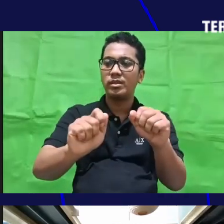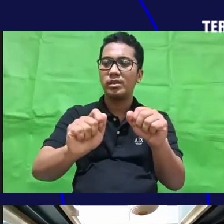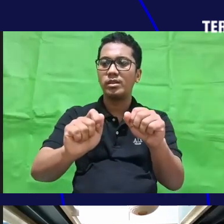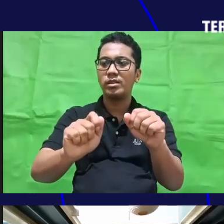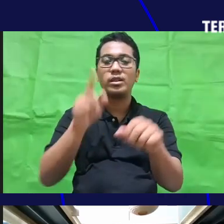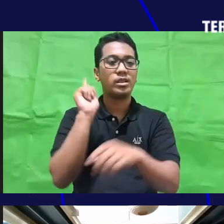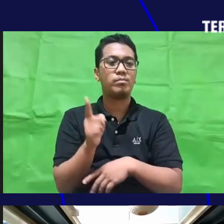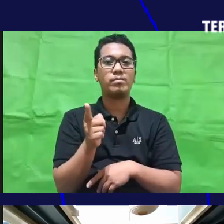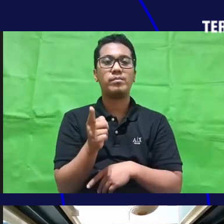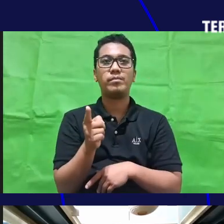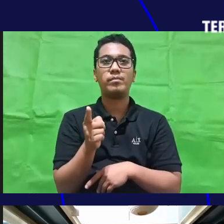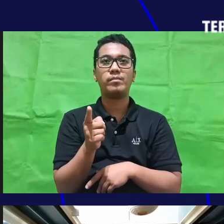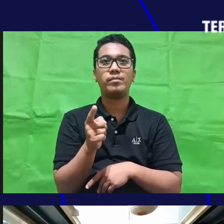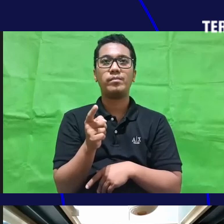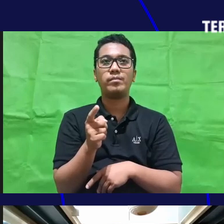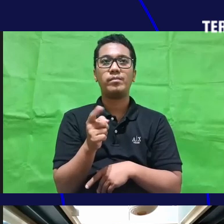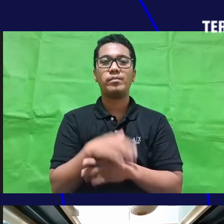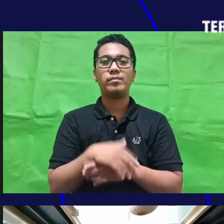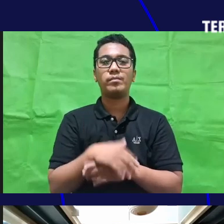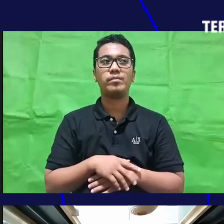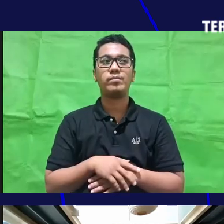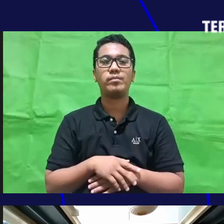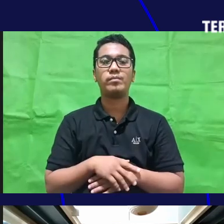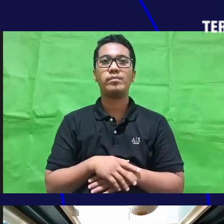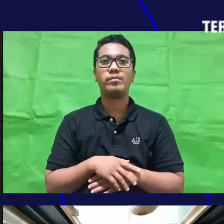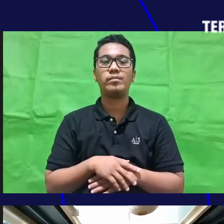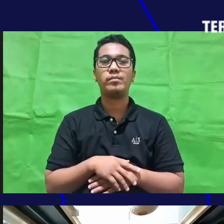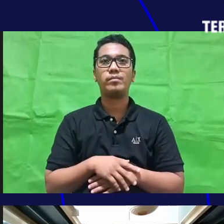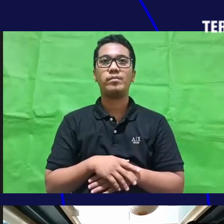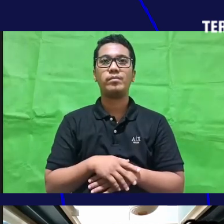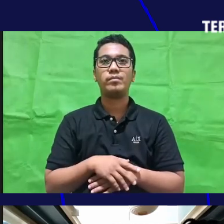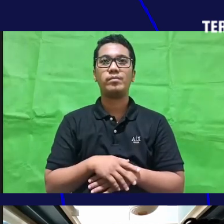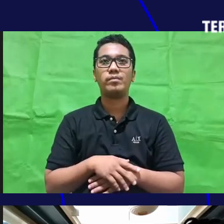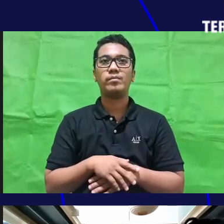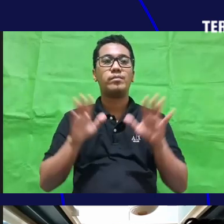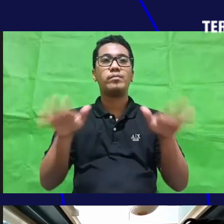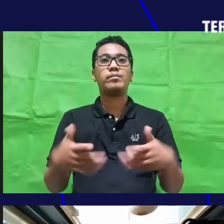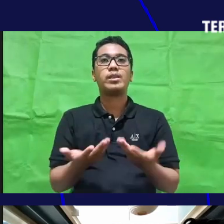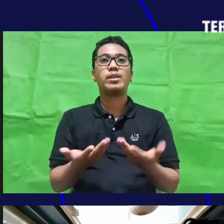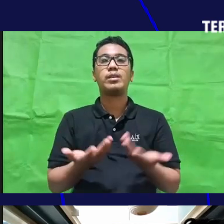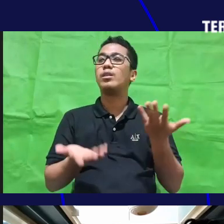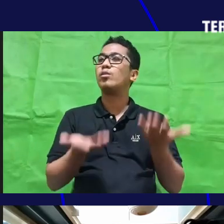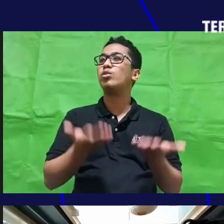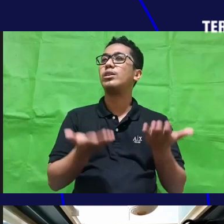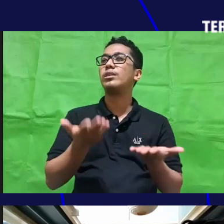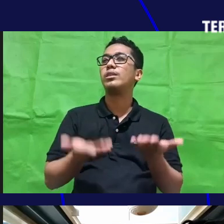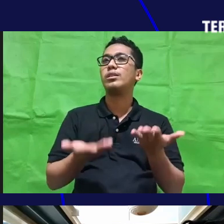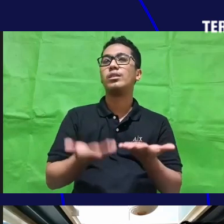karena ada pilihan, itu saja sih yang pertama. Jadi bagaimana kemungkinan